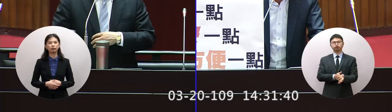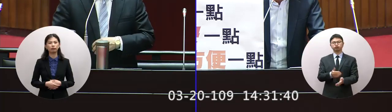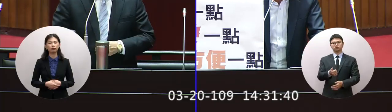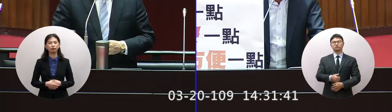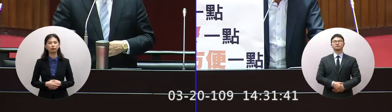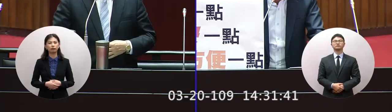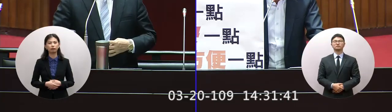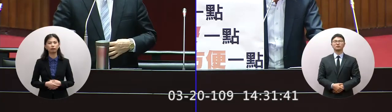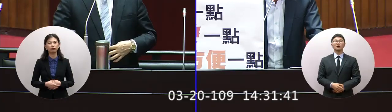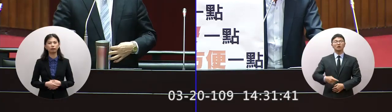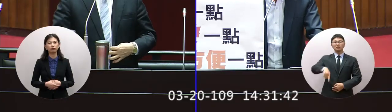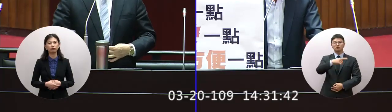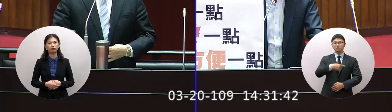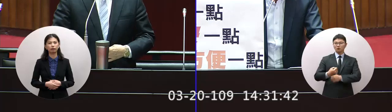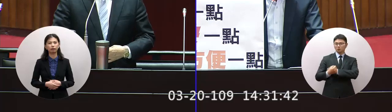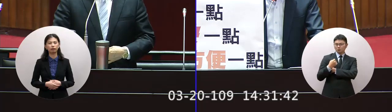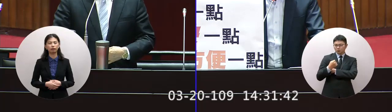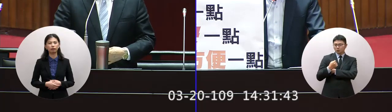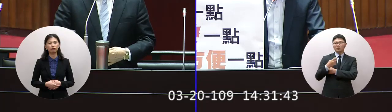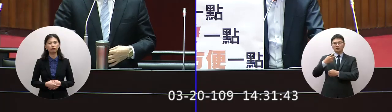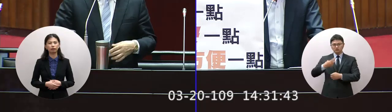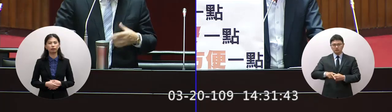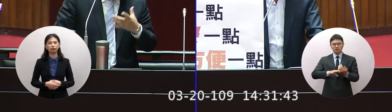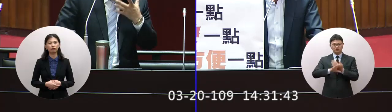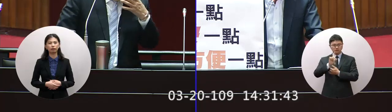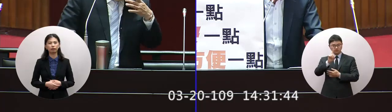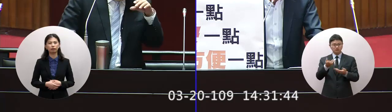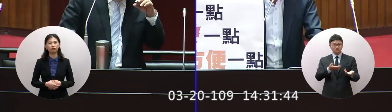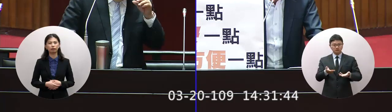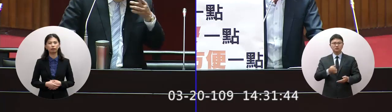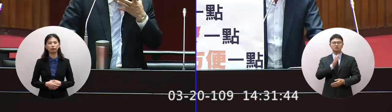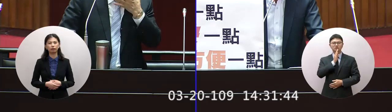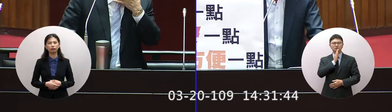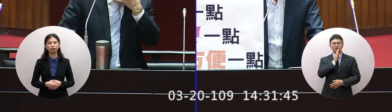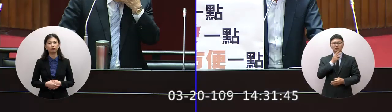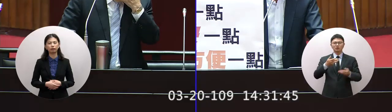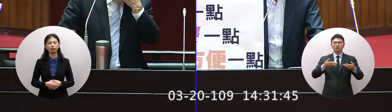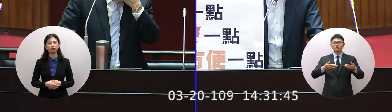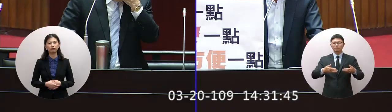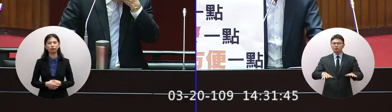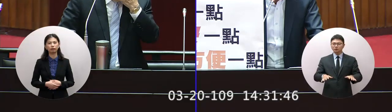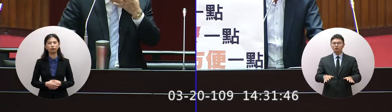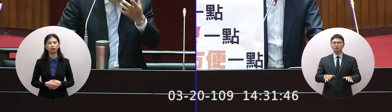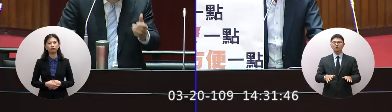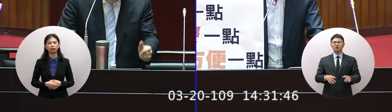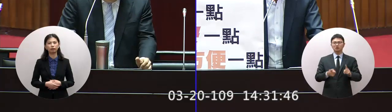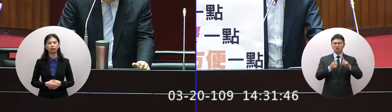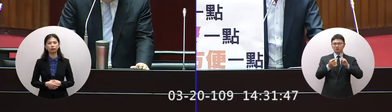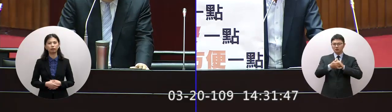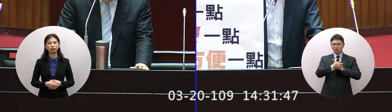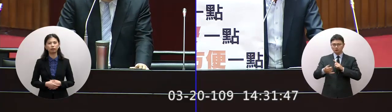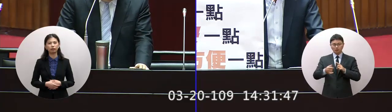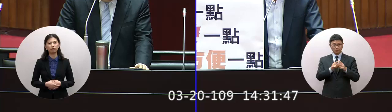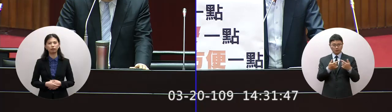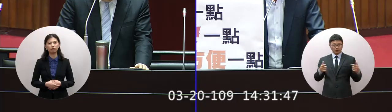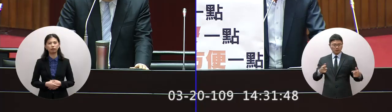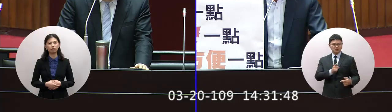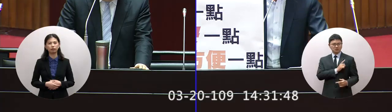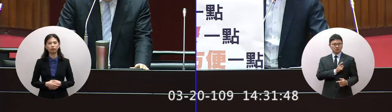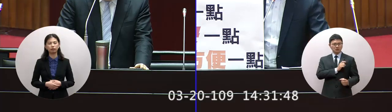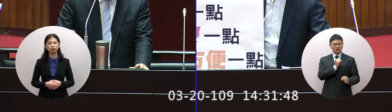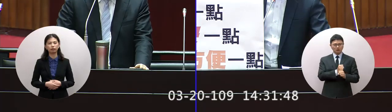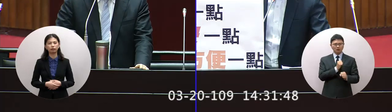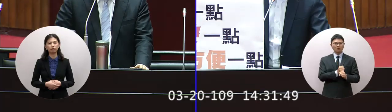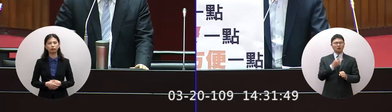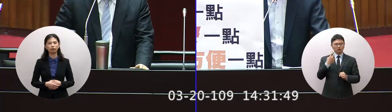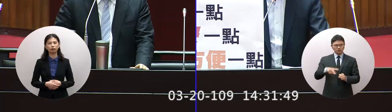除了在座各位的努力之外，其实有另外一件事情，就是关于我们许多单位的人员，除了原来的工作之外，又其实就